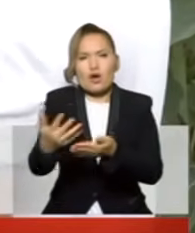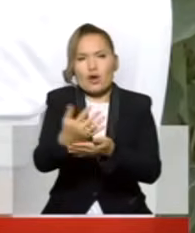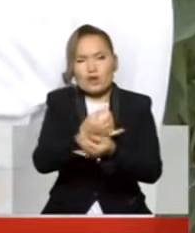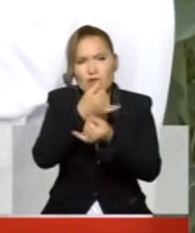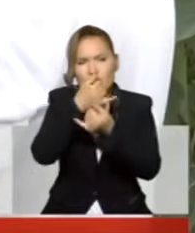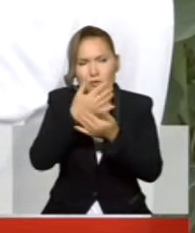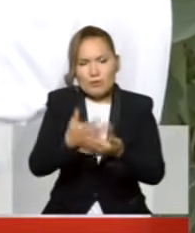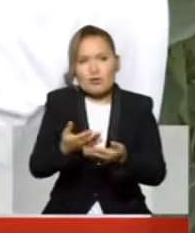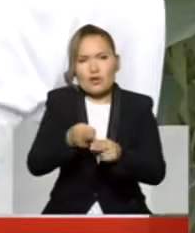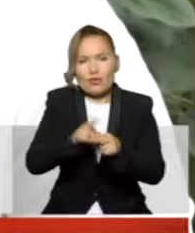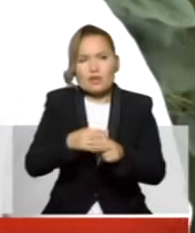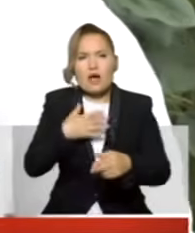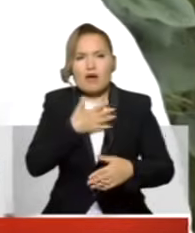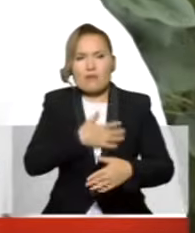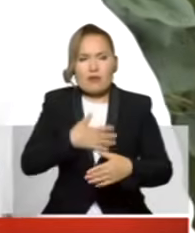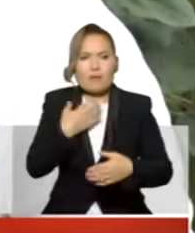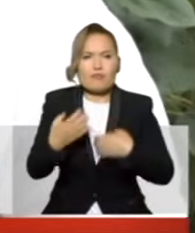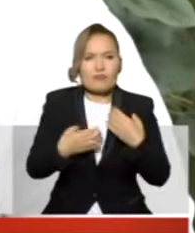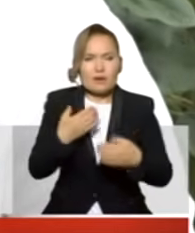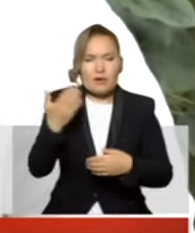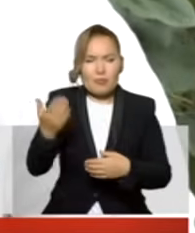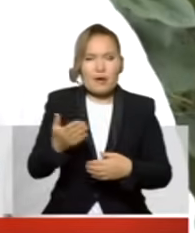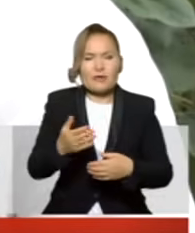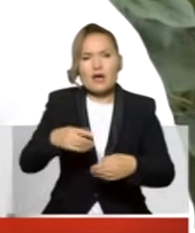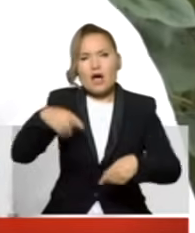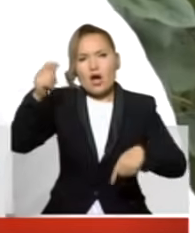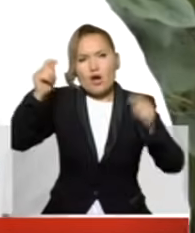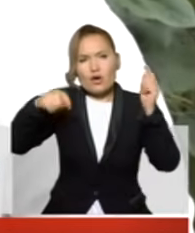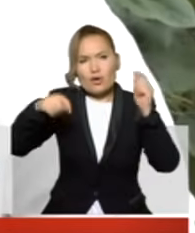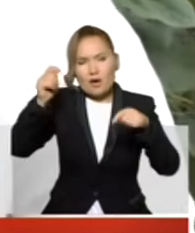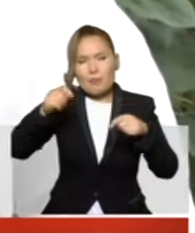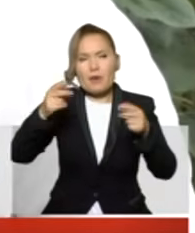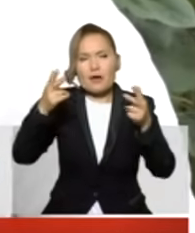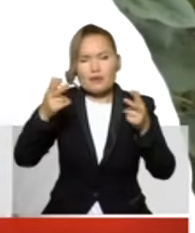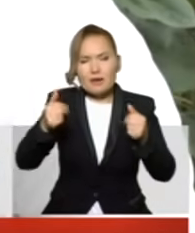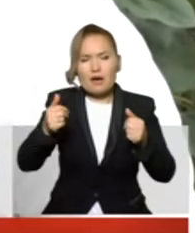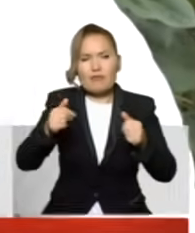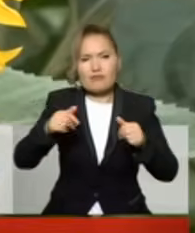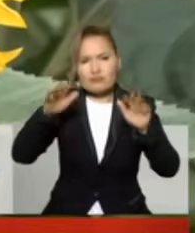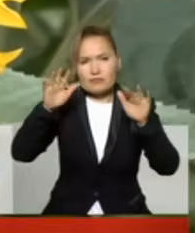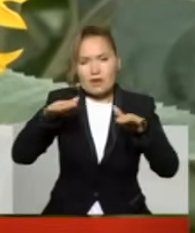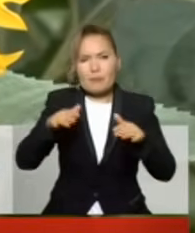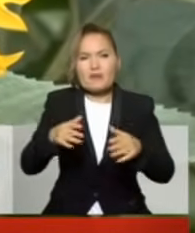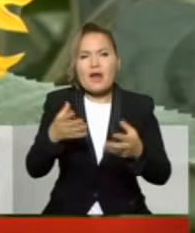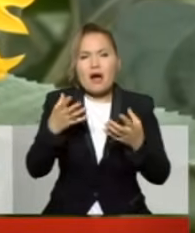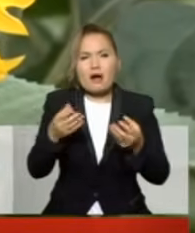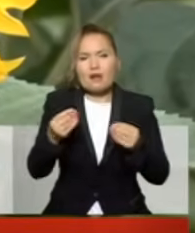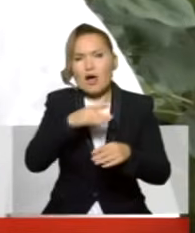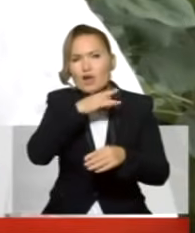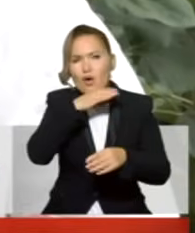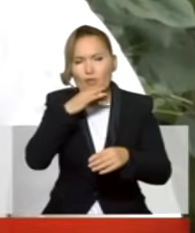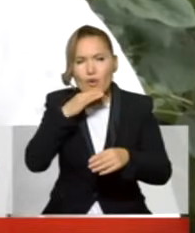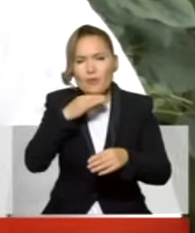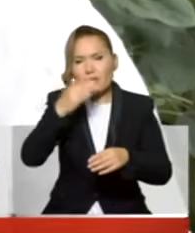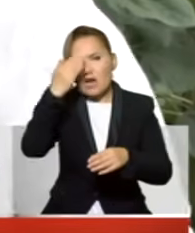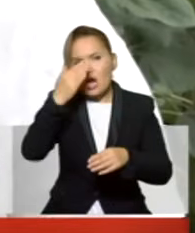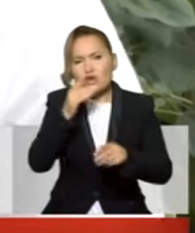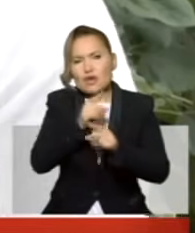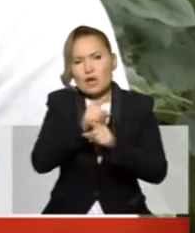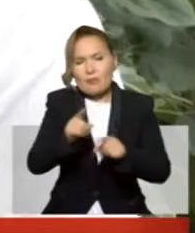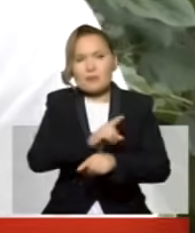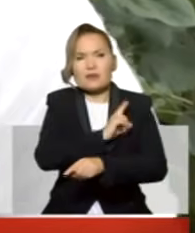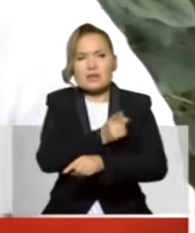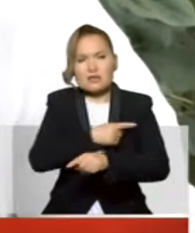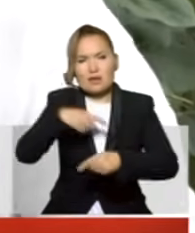деп пұшайман күйде. Ылғалдың көп болғаны өскен уақытта ол жақсы бізге. Бірақ қазіргі жаз бойы ылғал болғаннан кейін